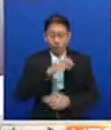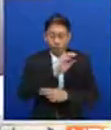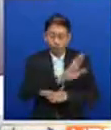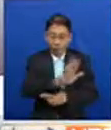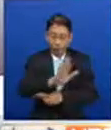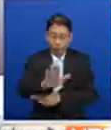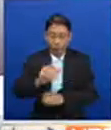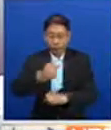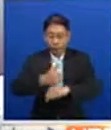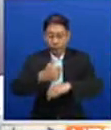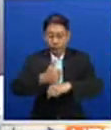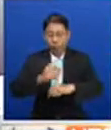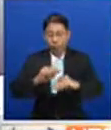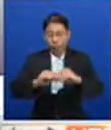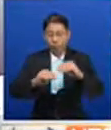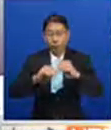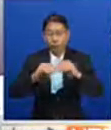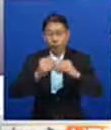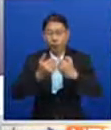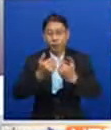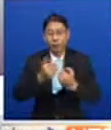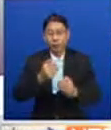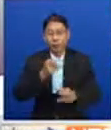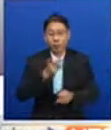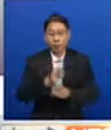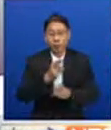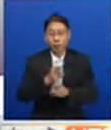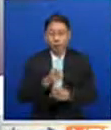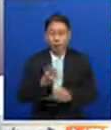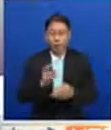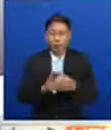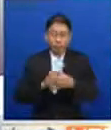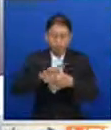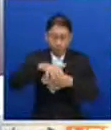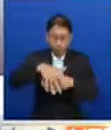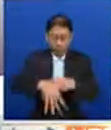โครงการส่งน้ำและบำรุงรักษาป่าสักใต้เขื่อนพระราม6ค่ะ